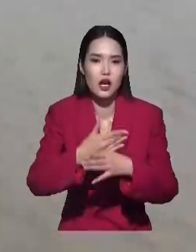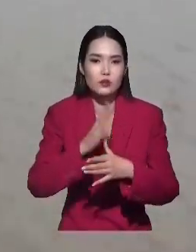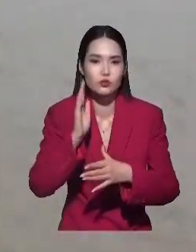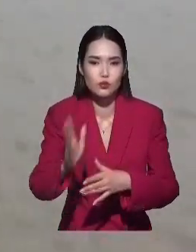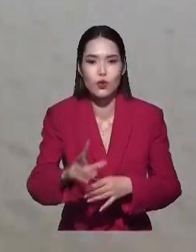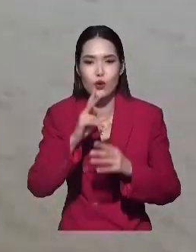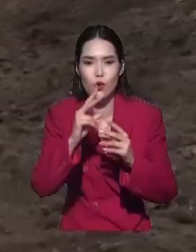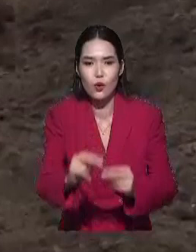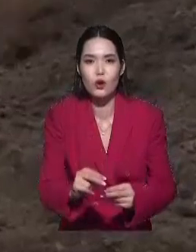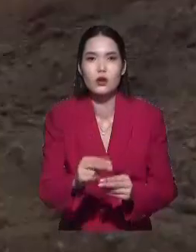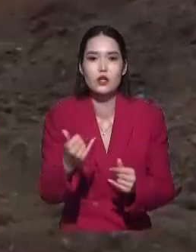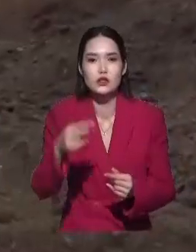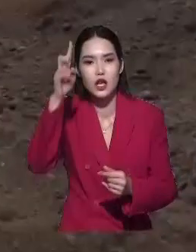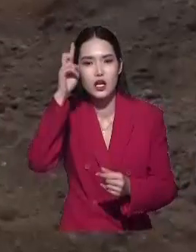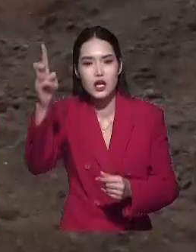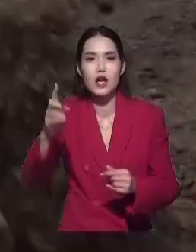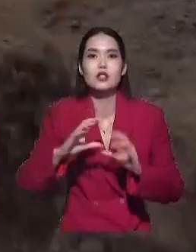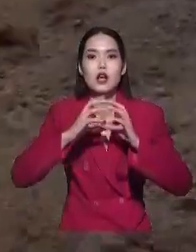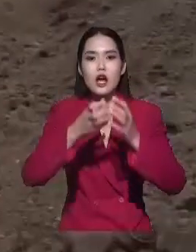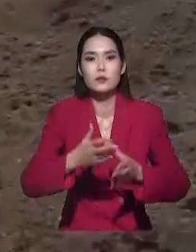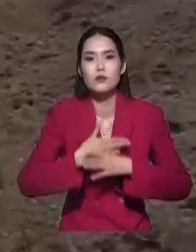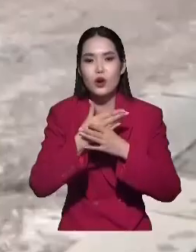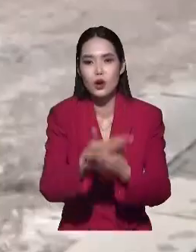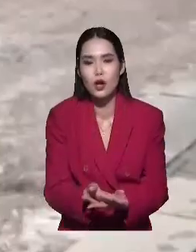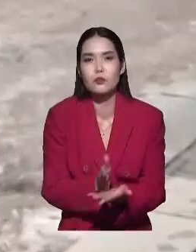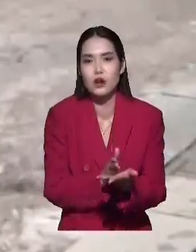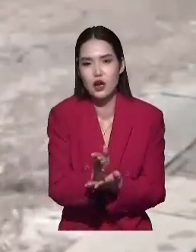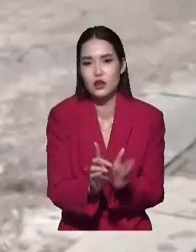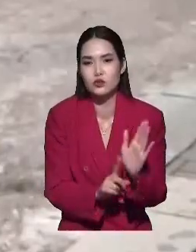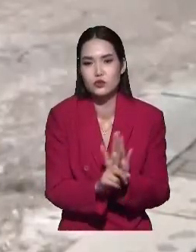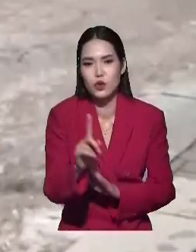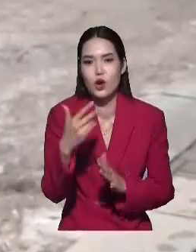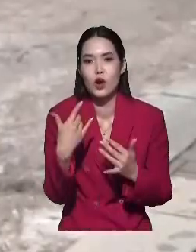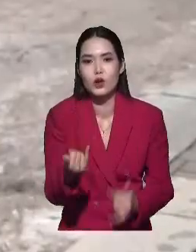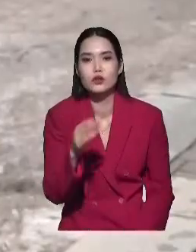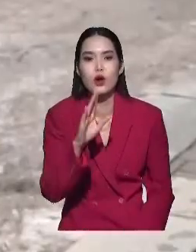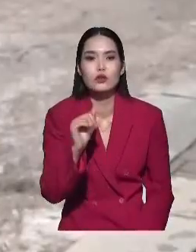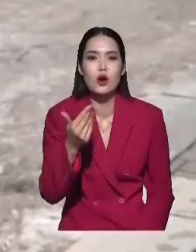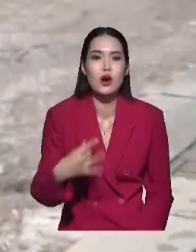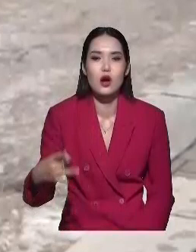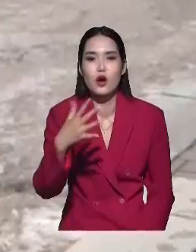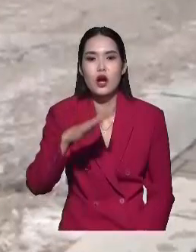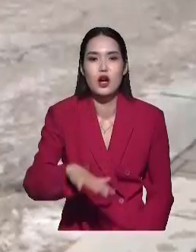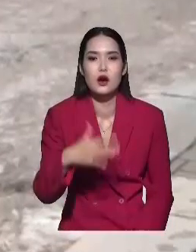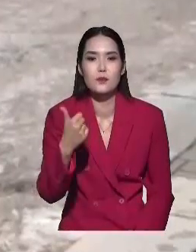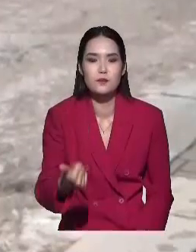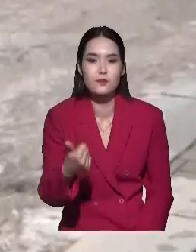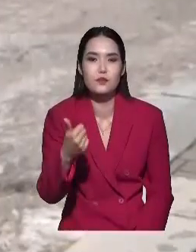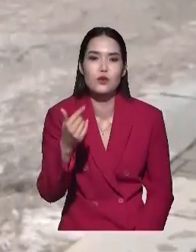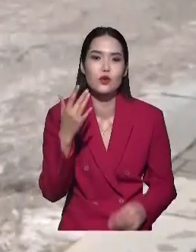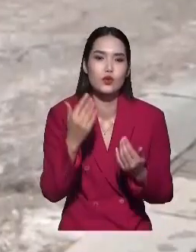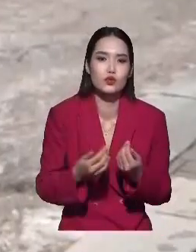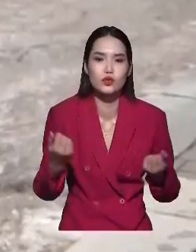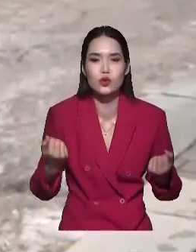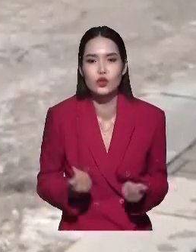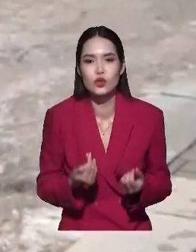Зардап шеккендерге әуелгі әлеуметтік көмек те беріле бастады. Топан су Торғай атырабындағы төрт түлікке төтеден түнді үйір-үйір